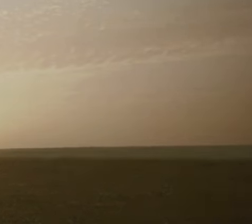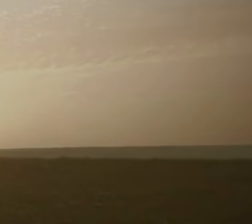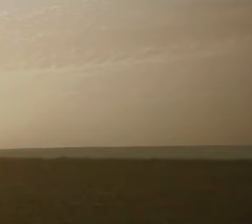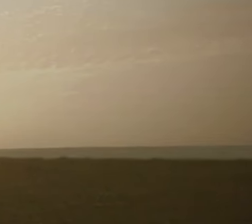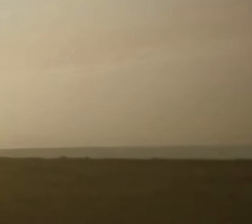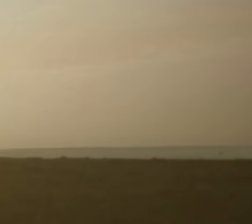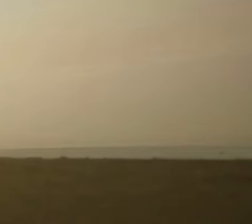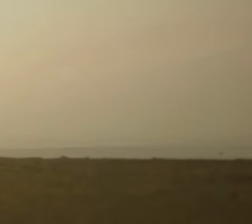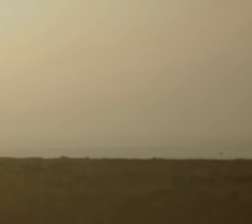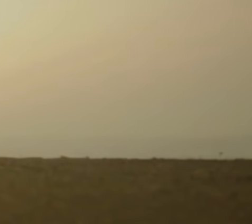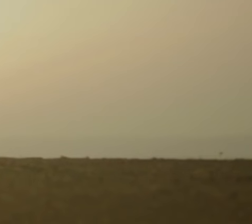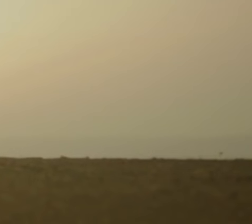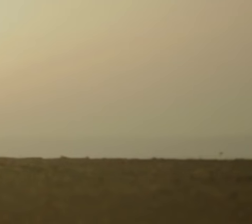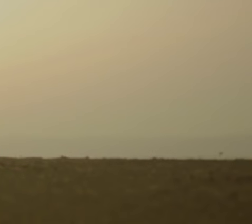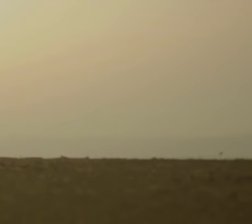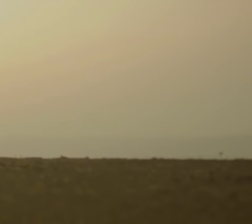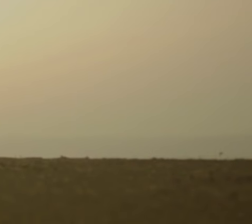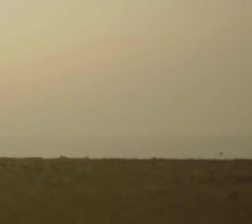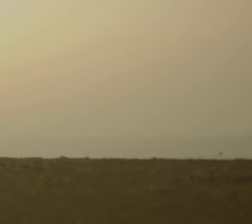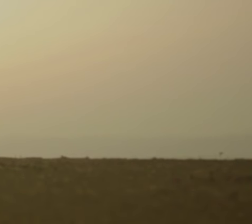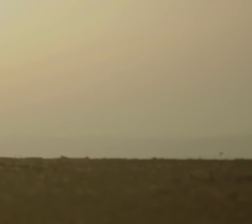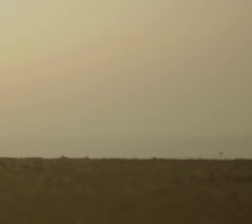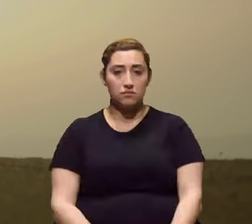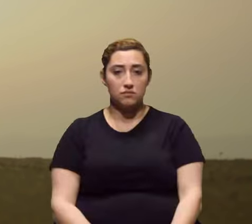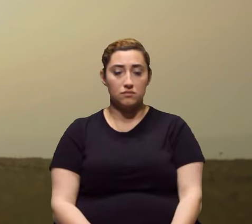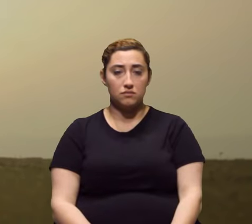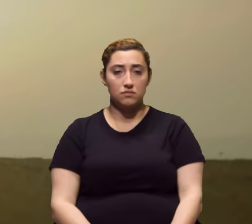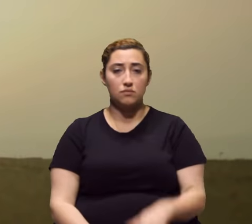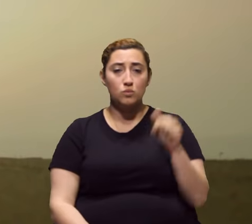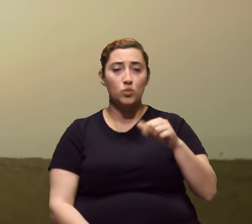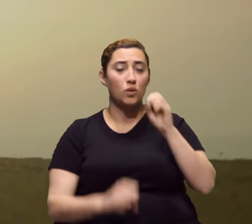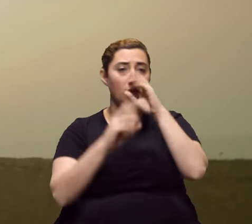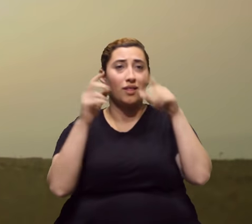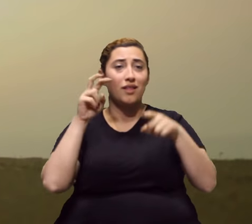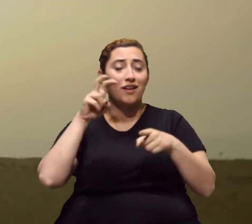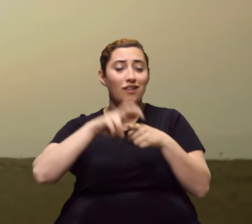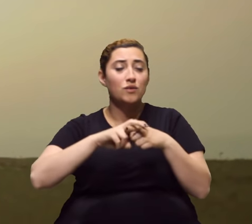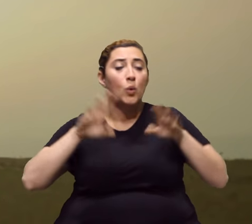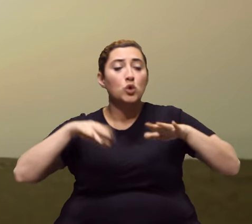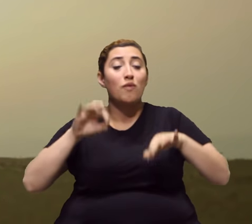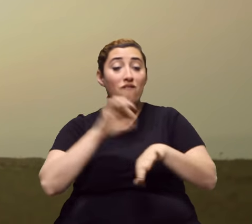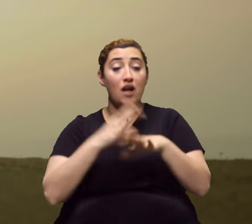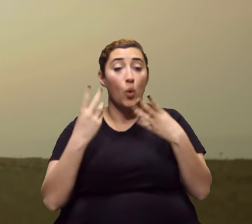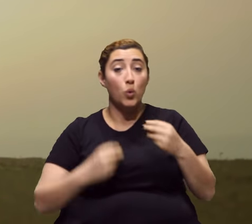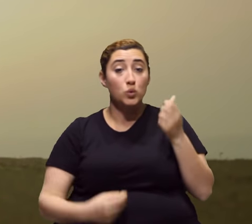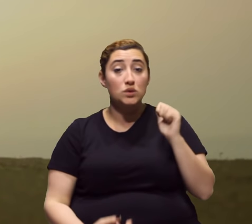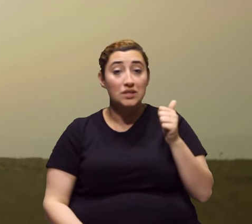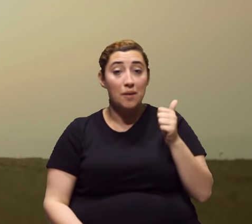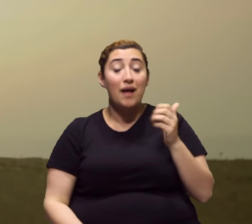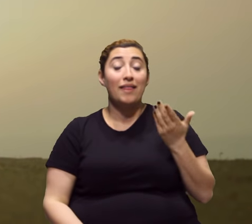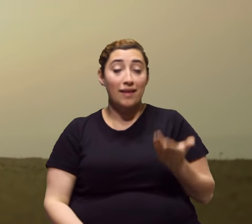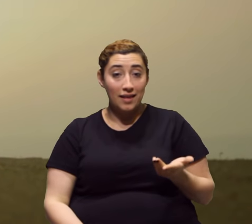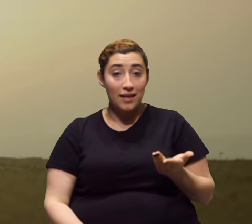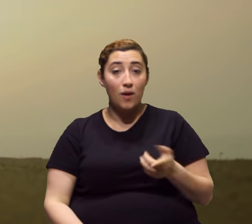80 yaşlarındaki aksakallı Yunus Emre'ymiş. Bu daldan uçma vakti gelen de